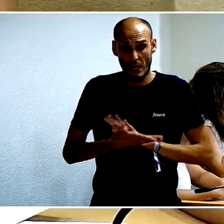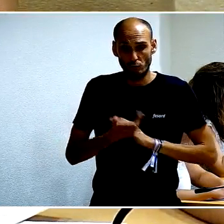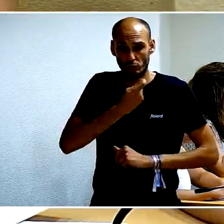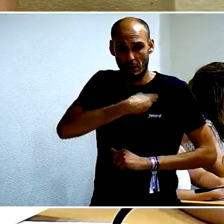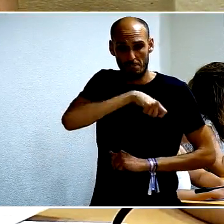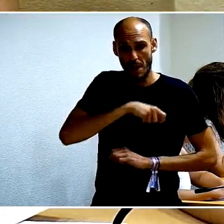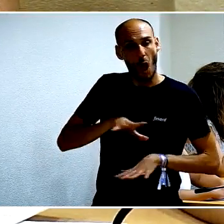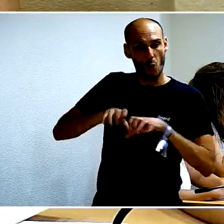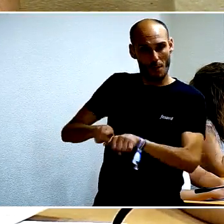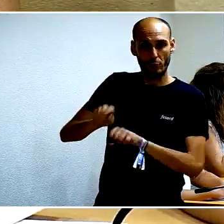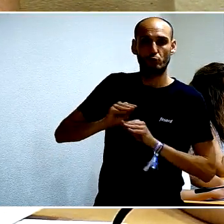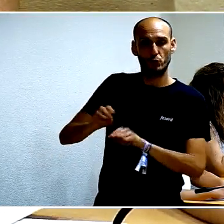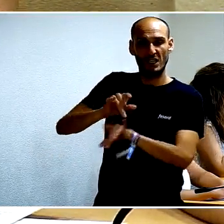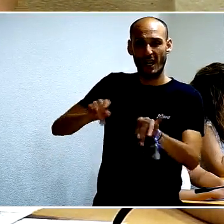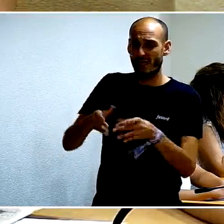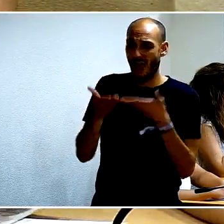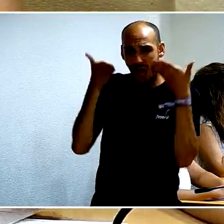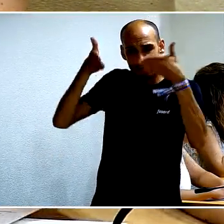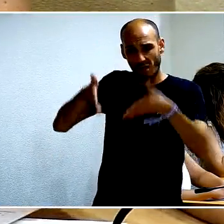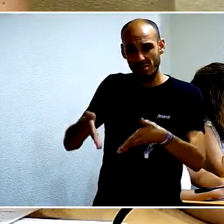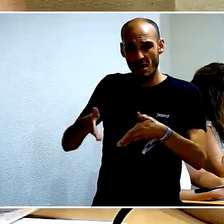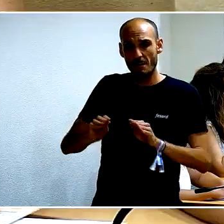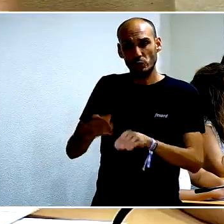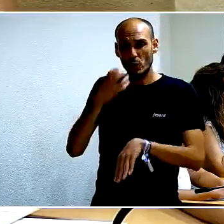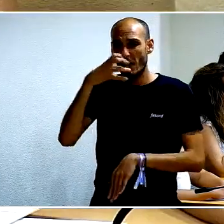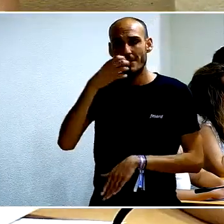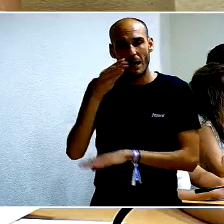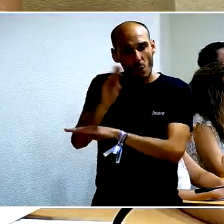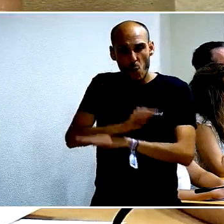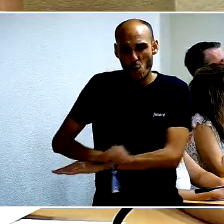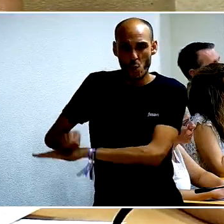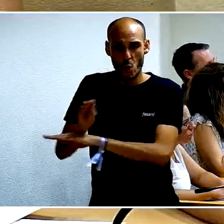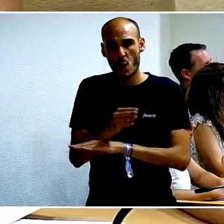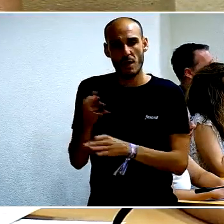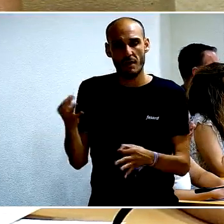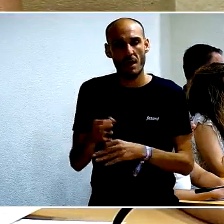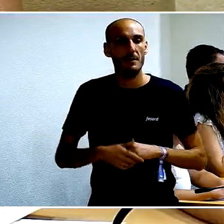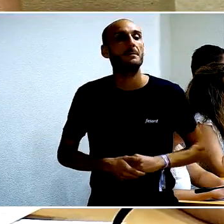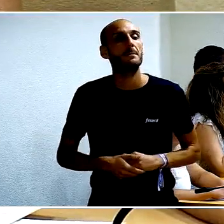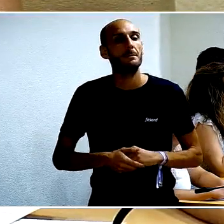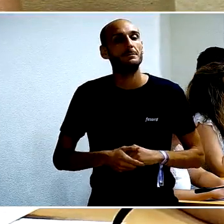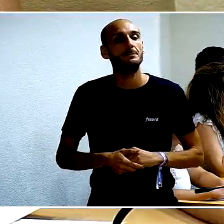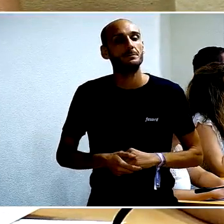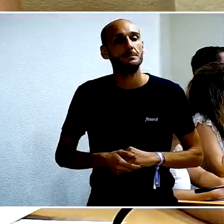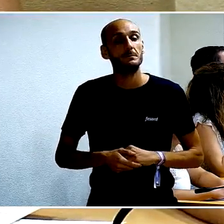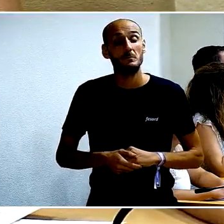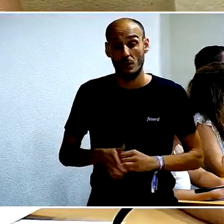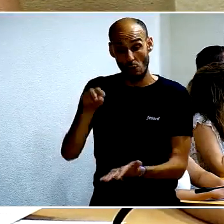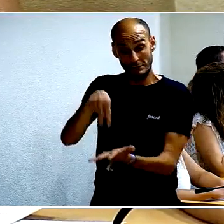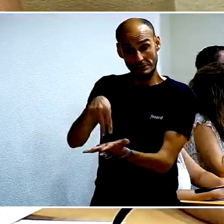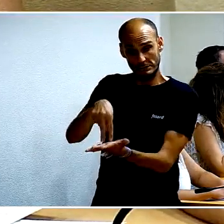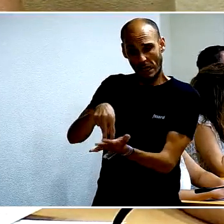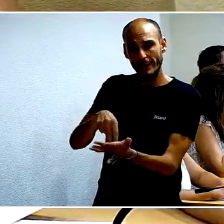d'atendre-les, defensar les seues reivindicacions i velar per elles i ells. Durant l'estada vaig poder conèixer